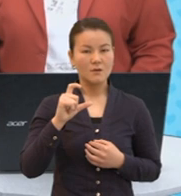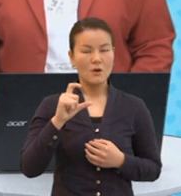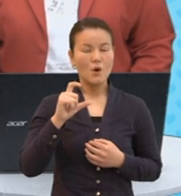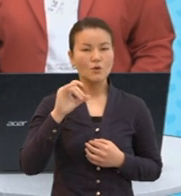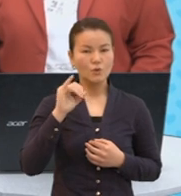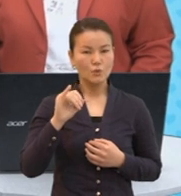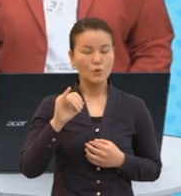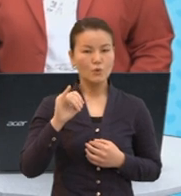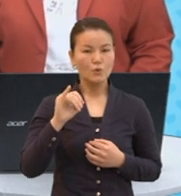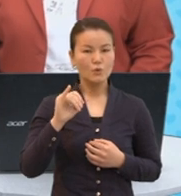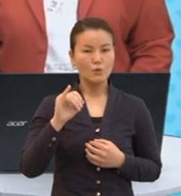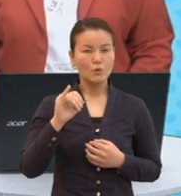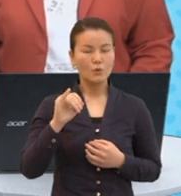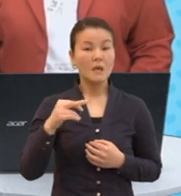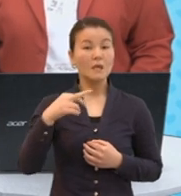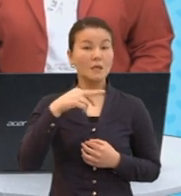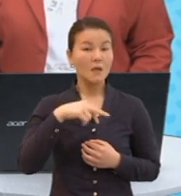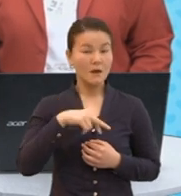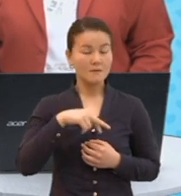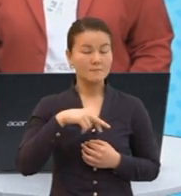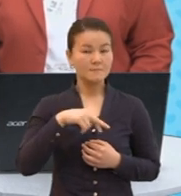Ю, Я.